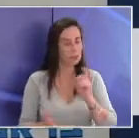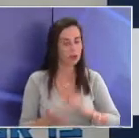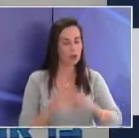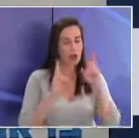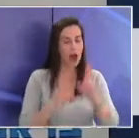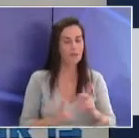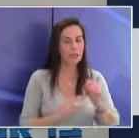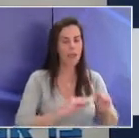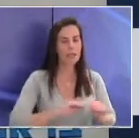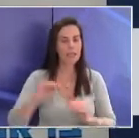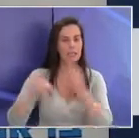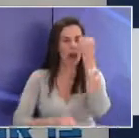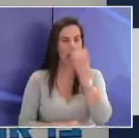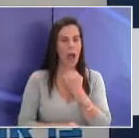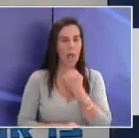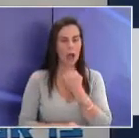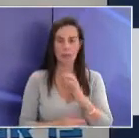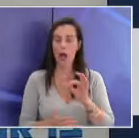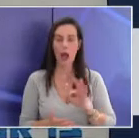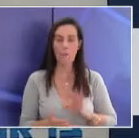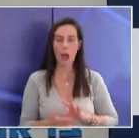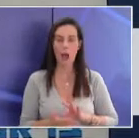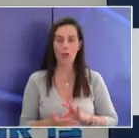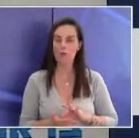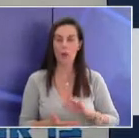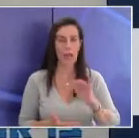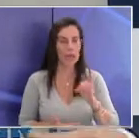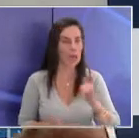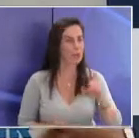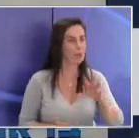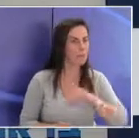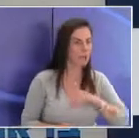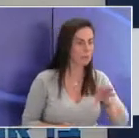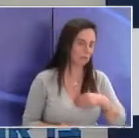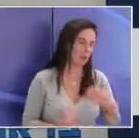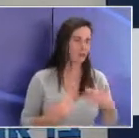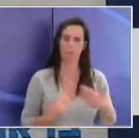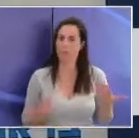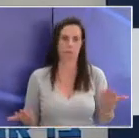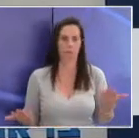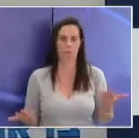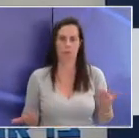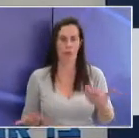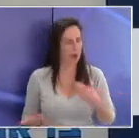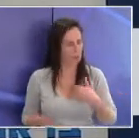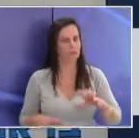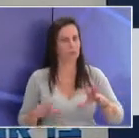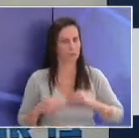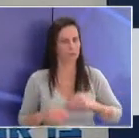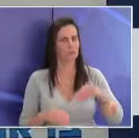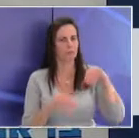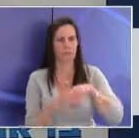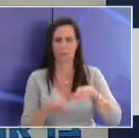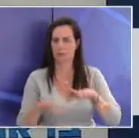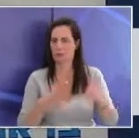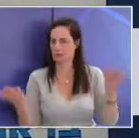כסף לחמאס. ברגע שדרישותינו יתקבלו, אז אנחנו לא פוסלים אף אחד